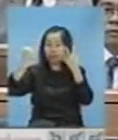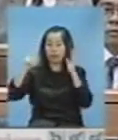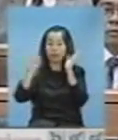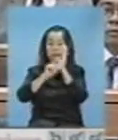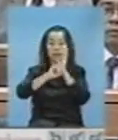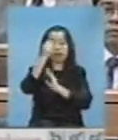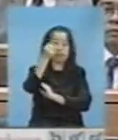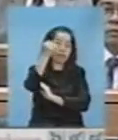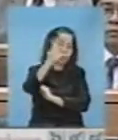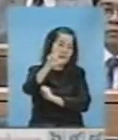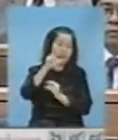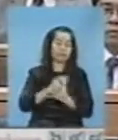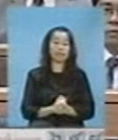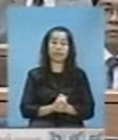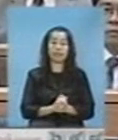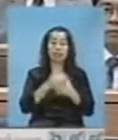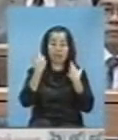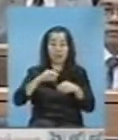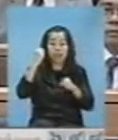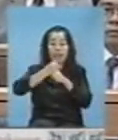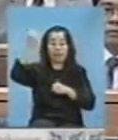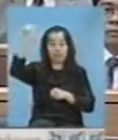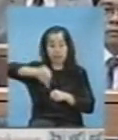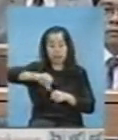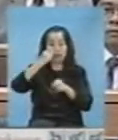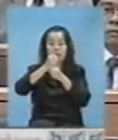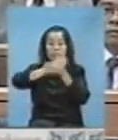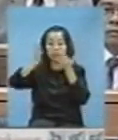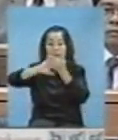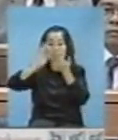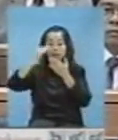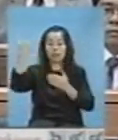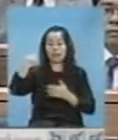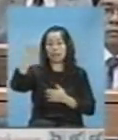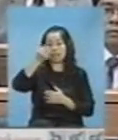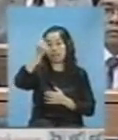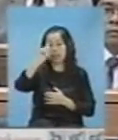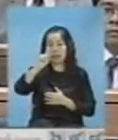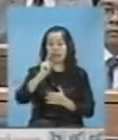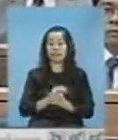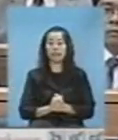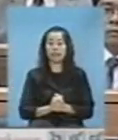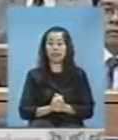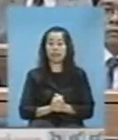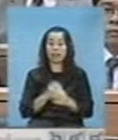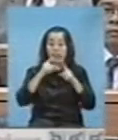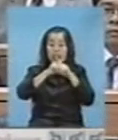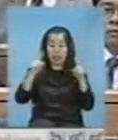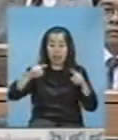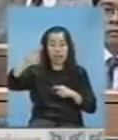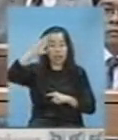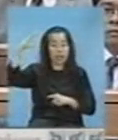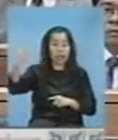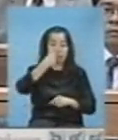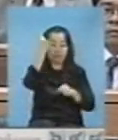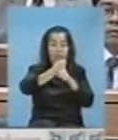ครั้งแล้วก็ไม่สำเร็จหรือที่เรียกว่ากบฏ11ครั้งแต่การรัฐประหารที่ประ